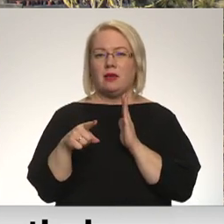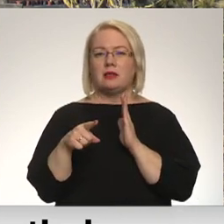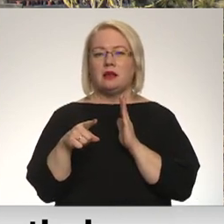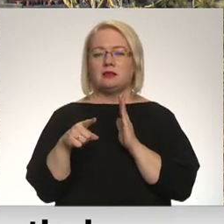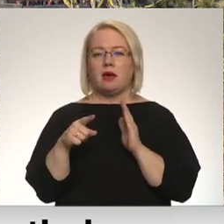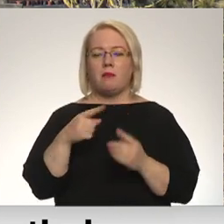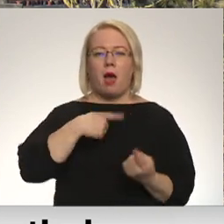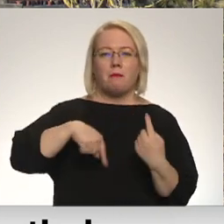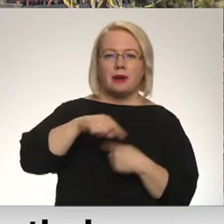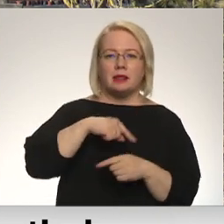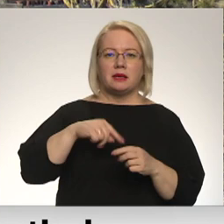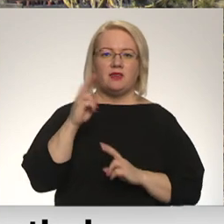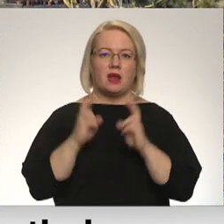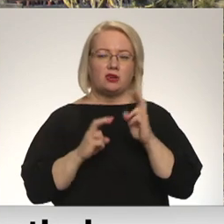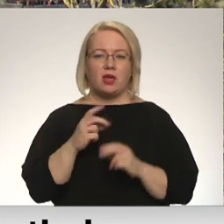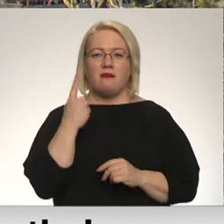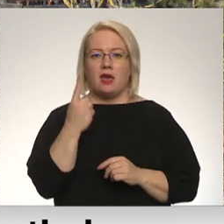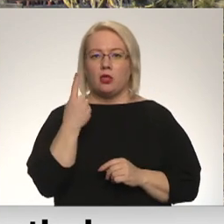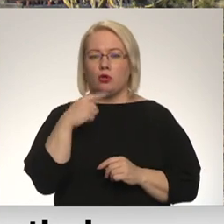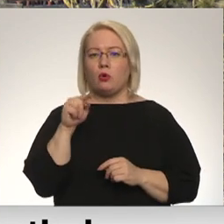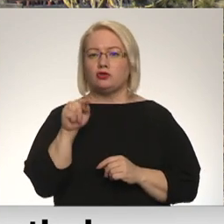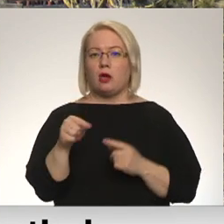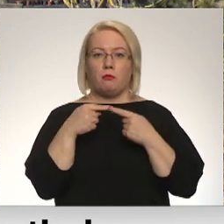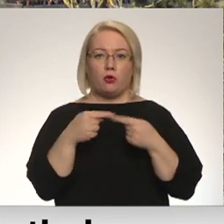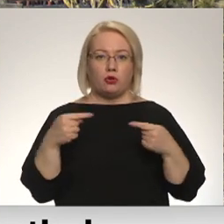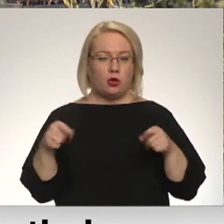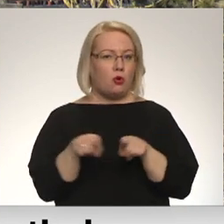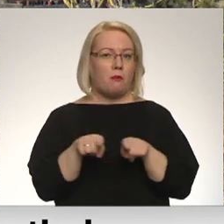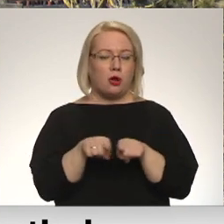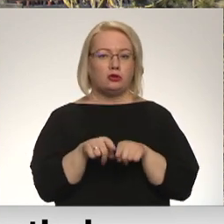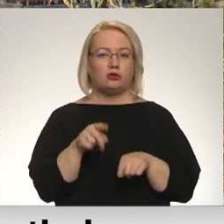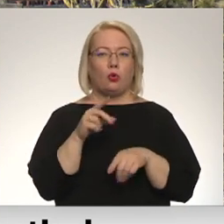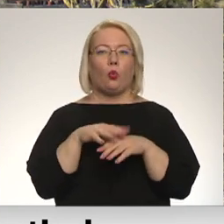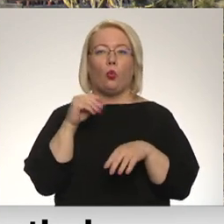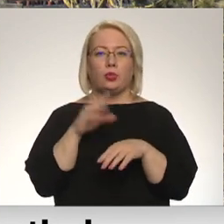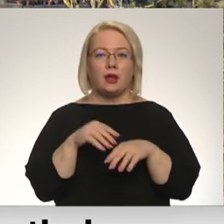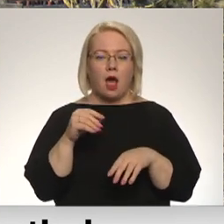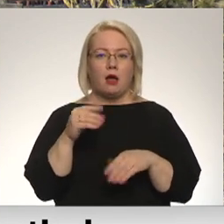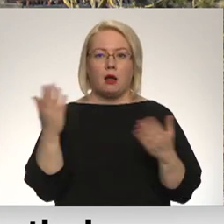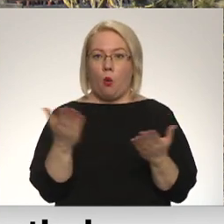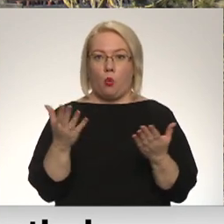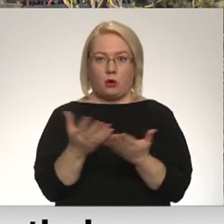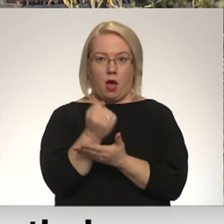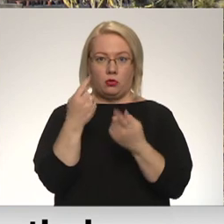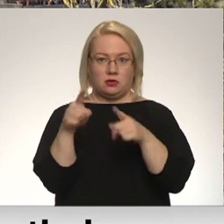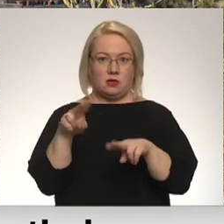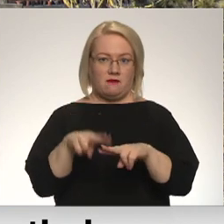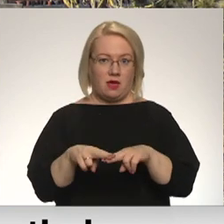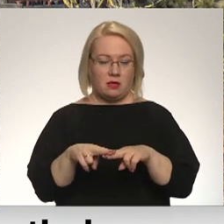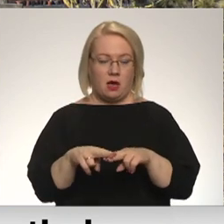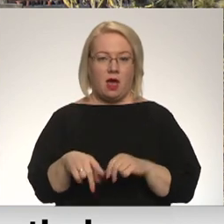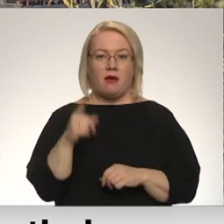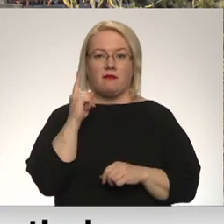aprites jeb ražošanas vienu no šiem te produktiem, to pašu kūdru, mums viņi kaut kur ir jāatrod. Vienīgie